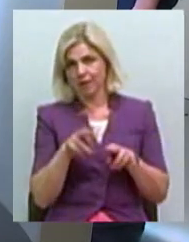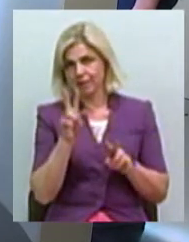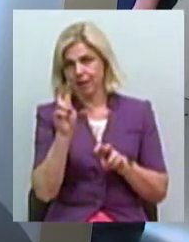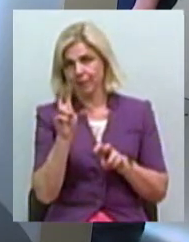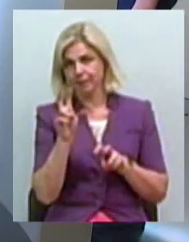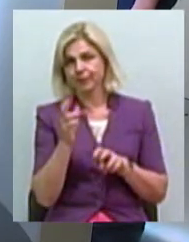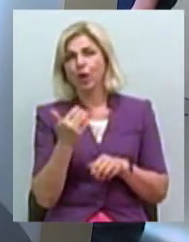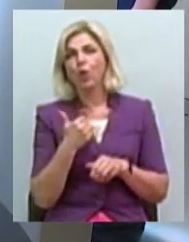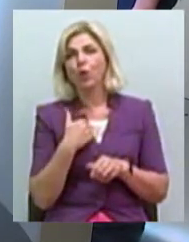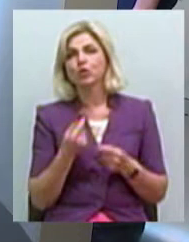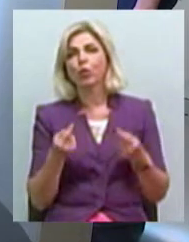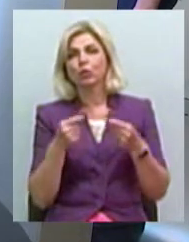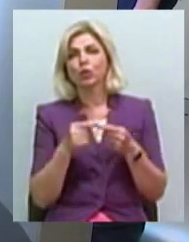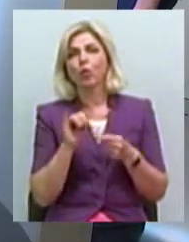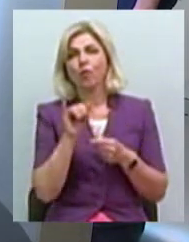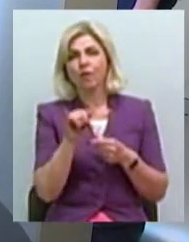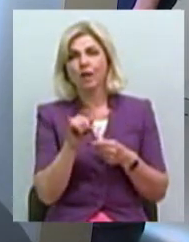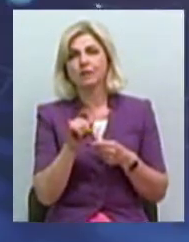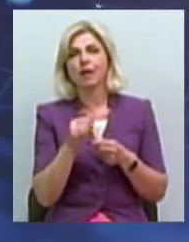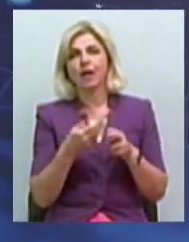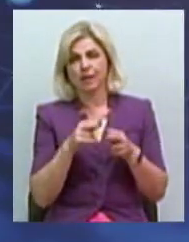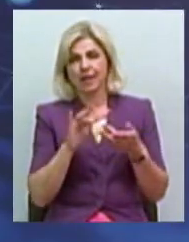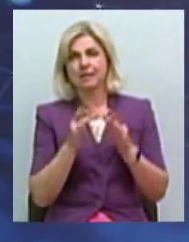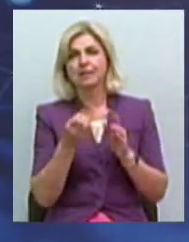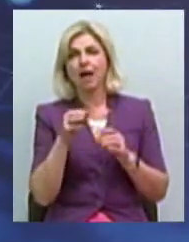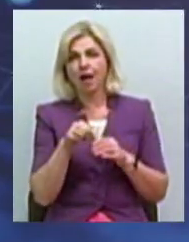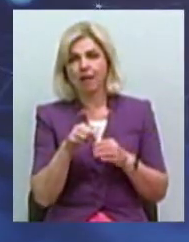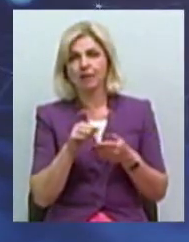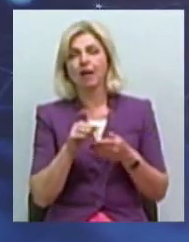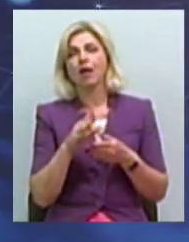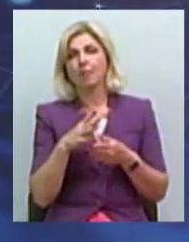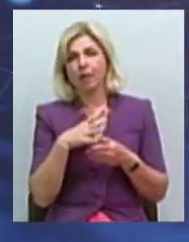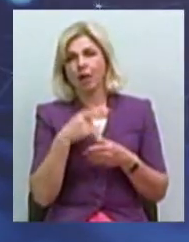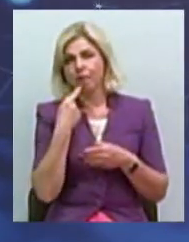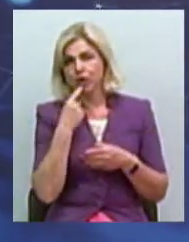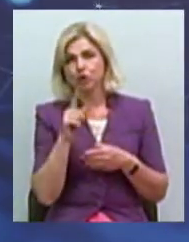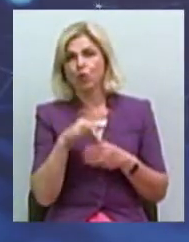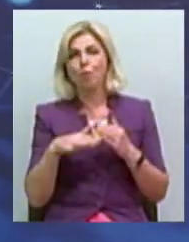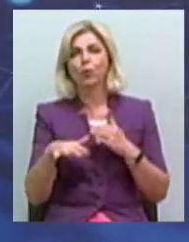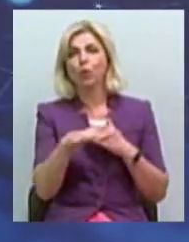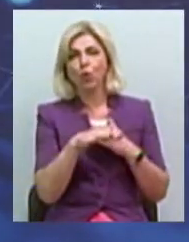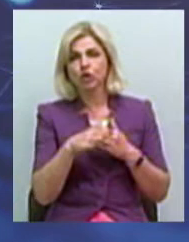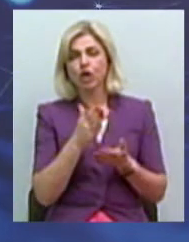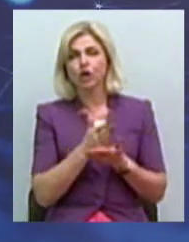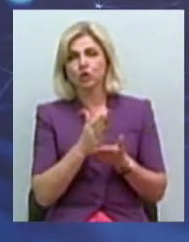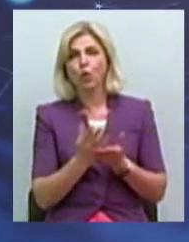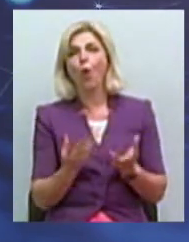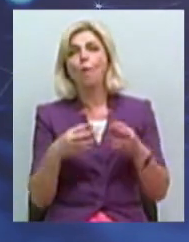хотів уточнити вас, на тому ж таки сайті decentralization.gov.ua вказано, що площа вже існуючих об'єднаних територіальних